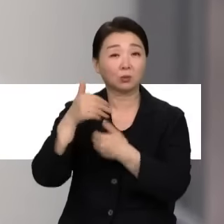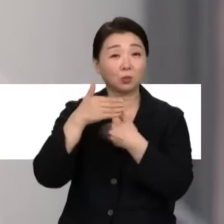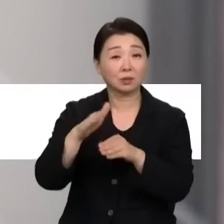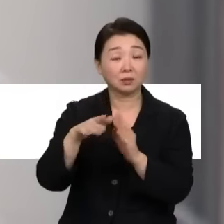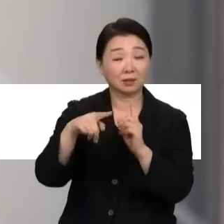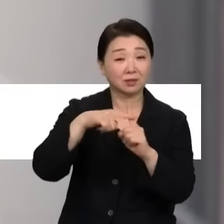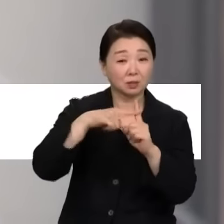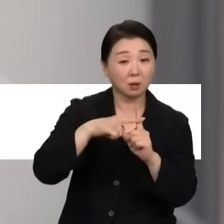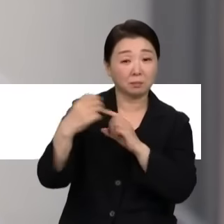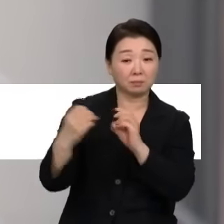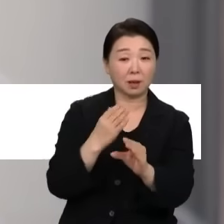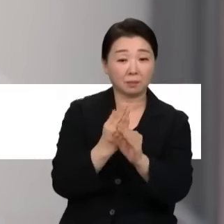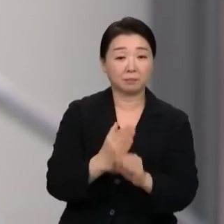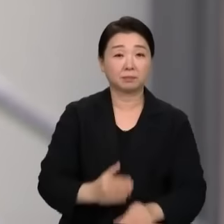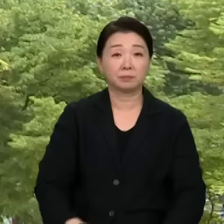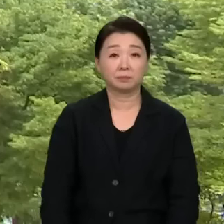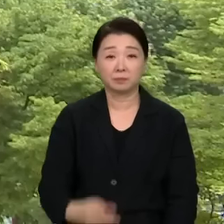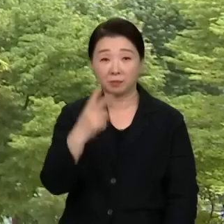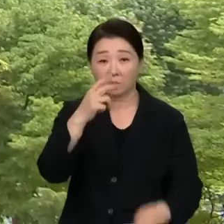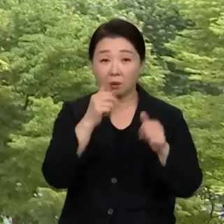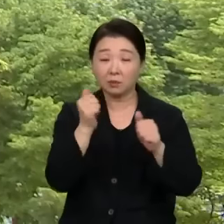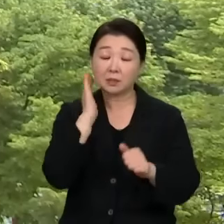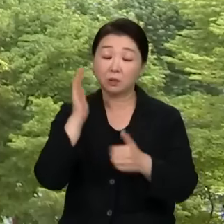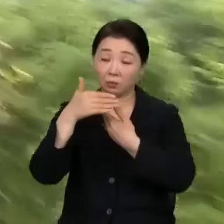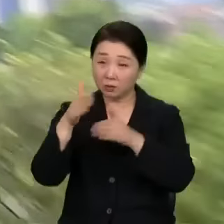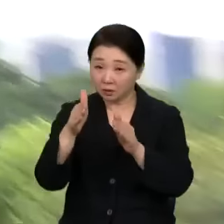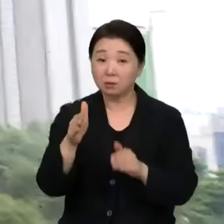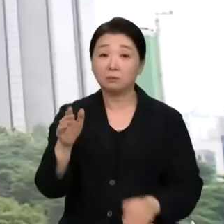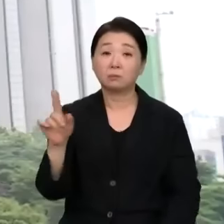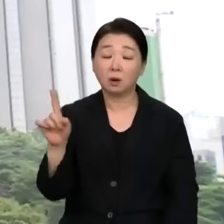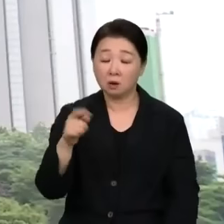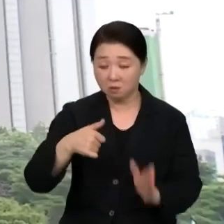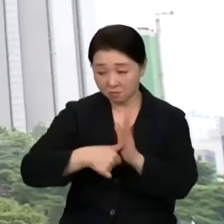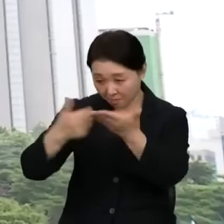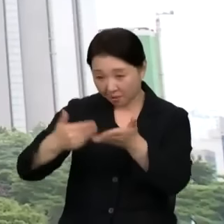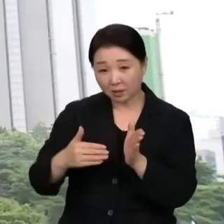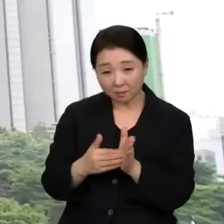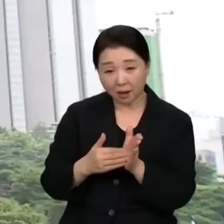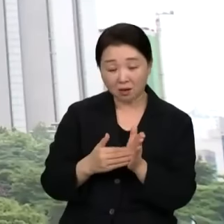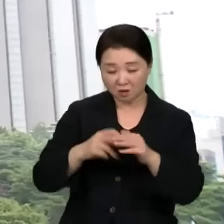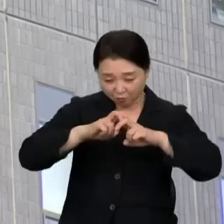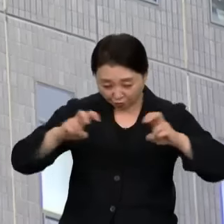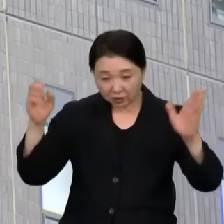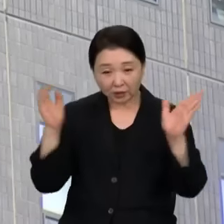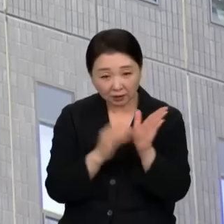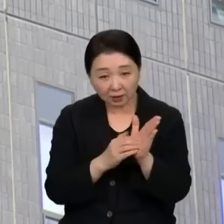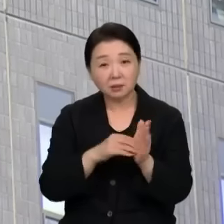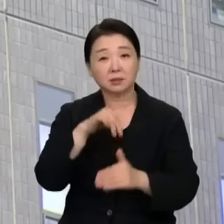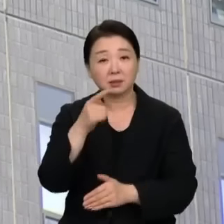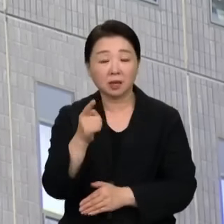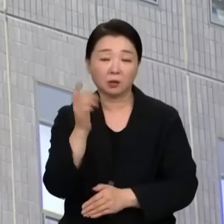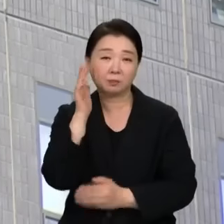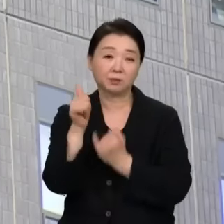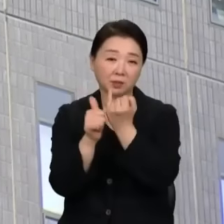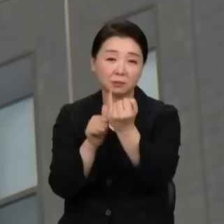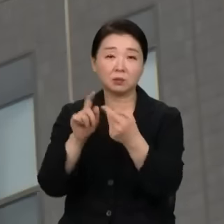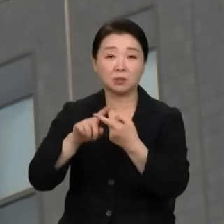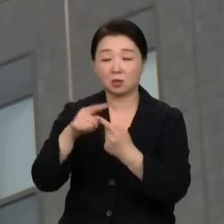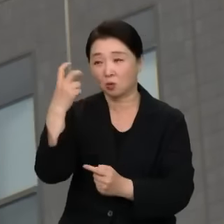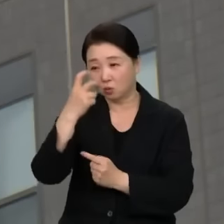긍정적인 것으로 알려졌습니다. 검찰은 대통령실로부터 명품백 실물을 받아 분석을 마치는 대로 김 여사에 대한 조사